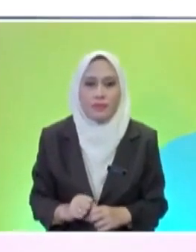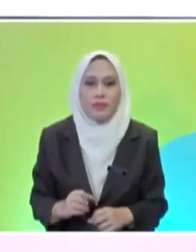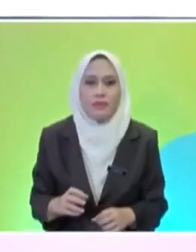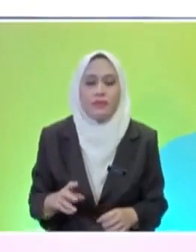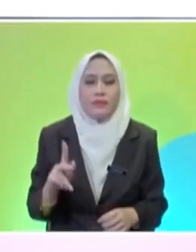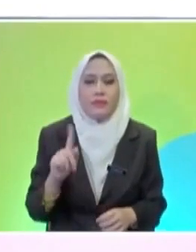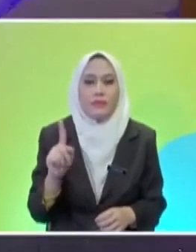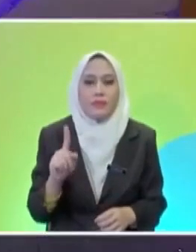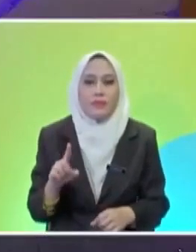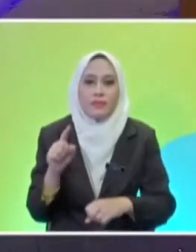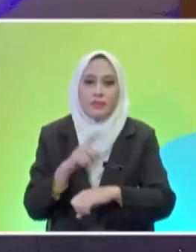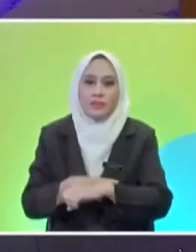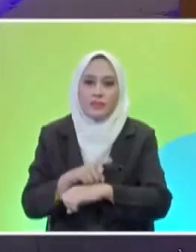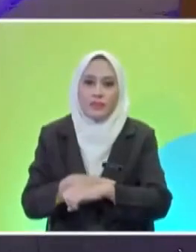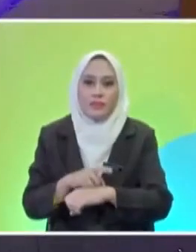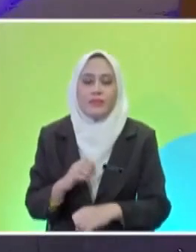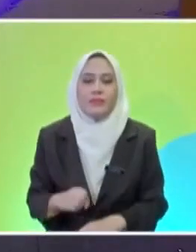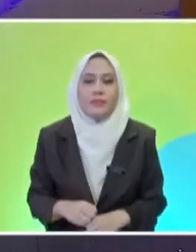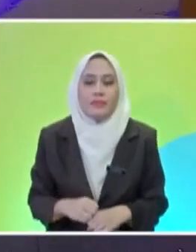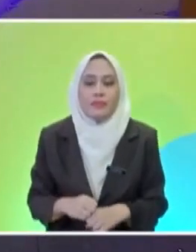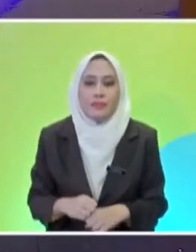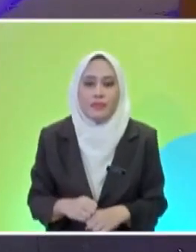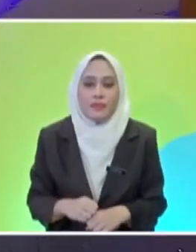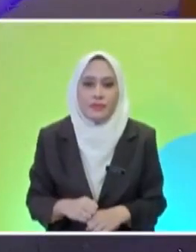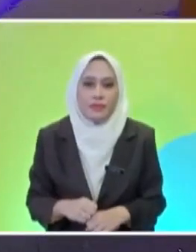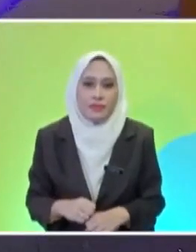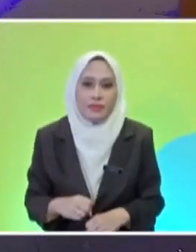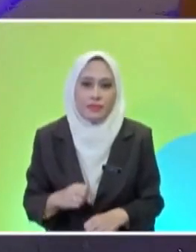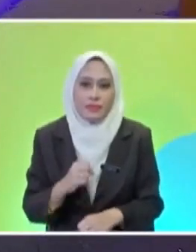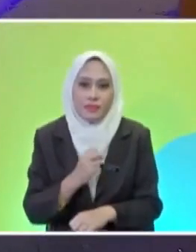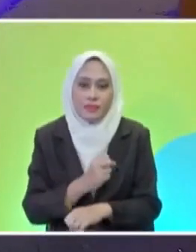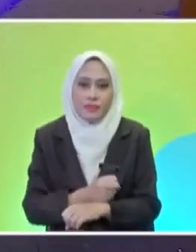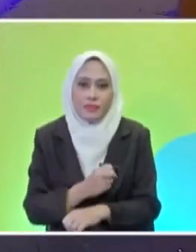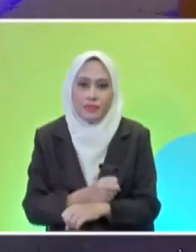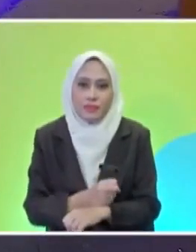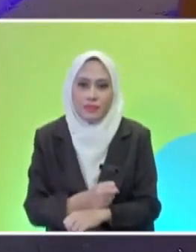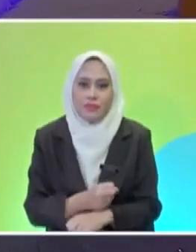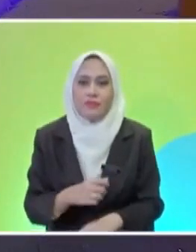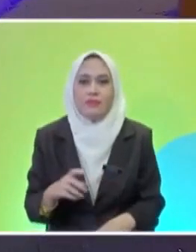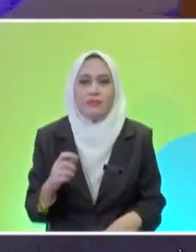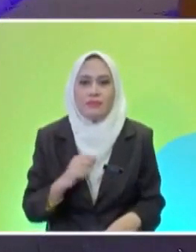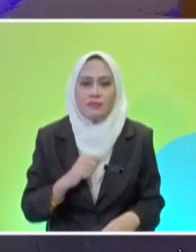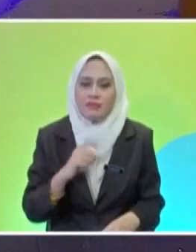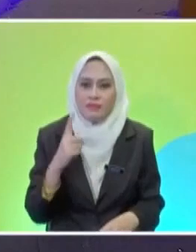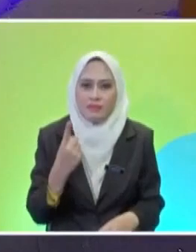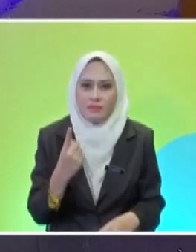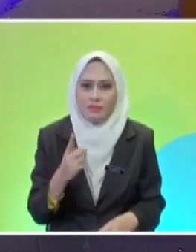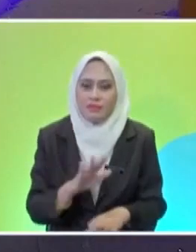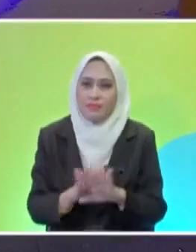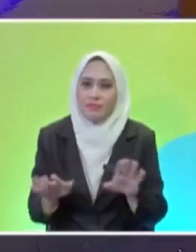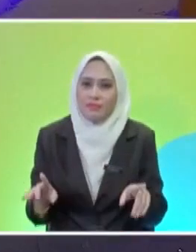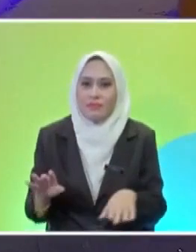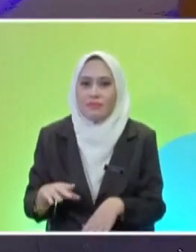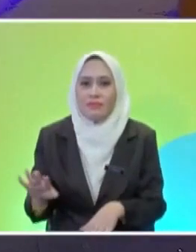bahagian pergelangan tangan ya, cikgu, di sini ya. Tangan. Ketuk dekat pergelangan tangan sendiri, jangan pula ketuk pergelangan tangan kawan.